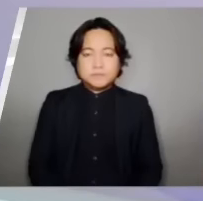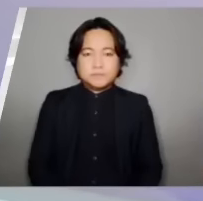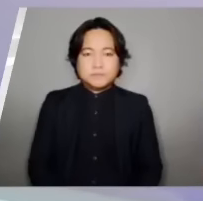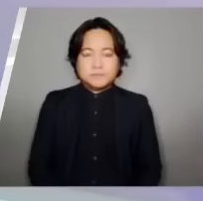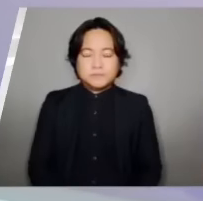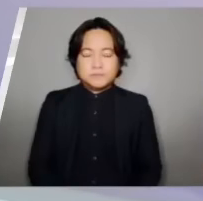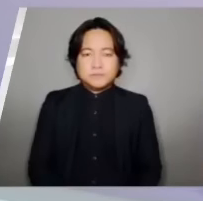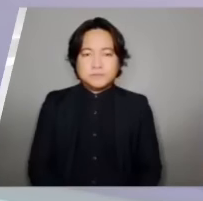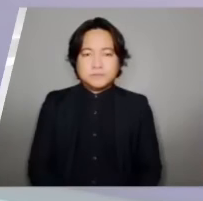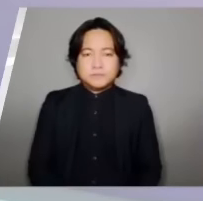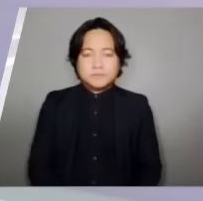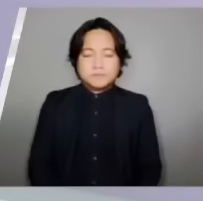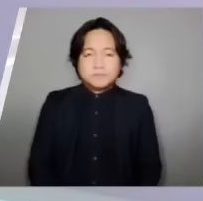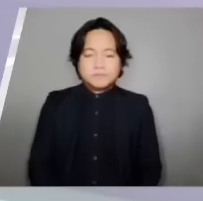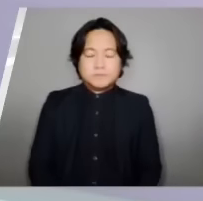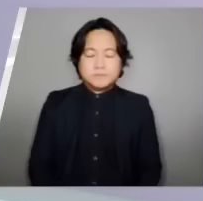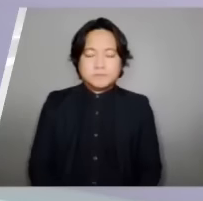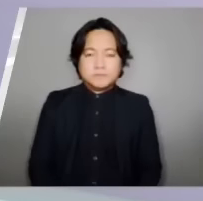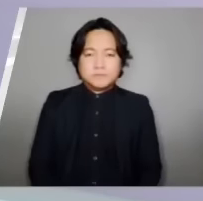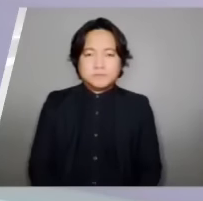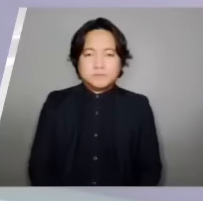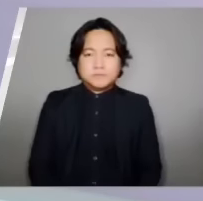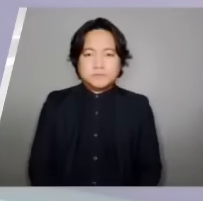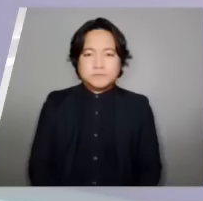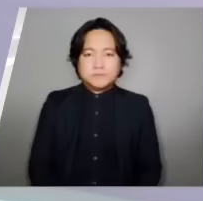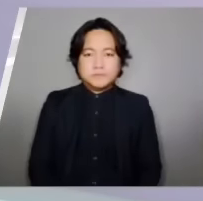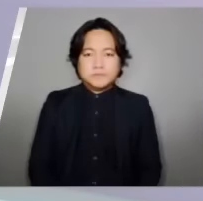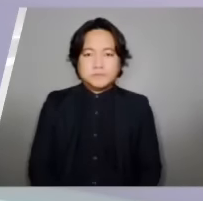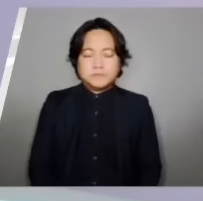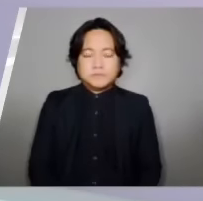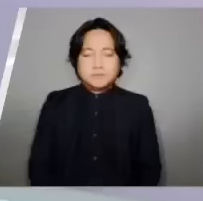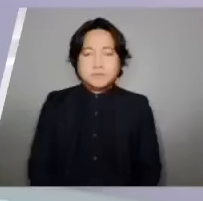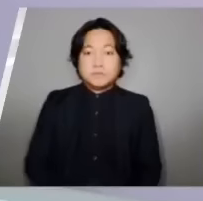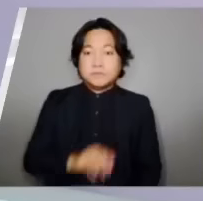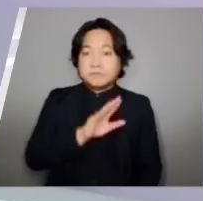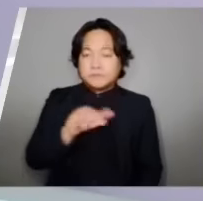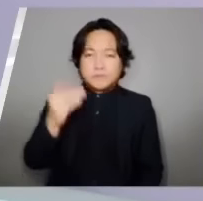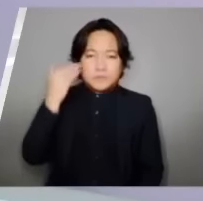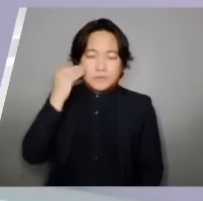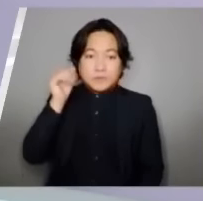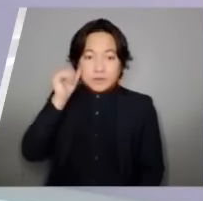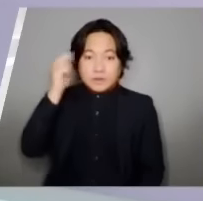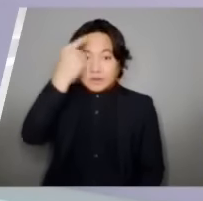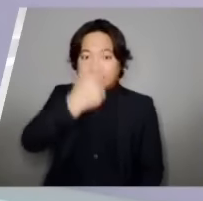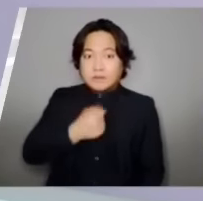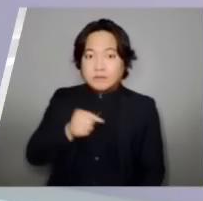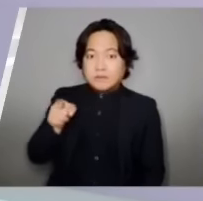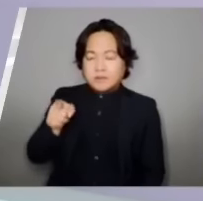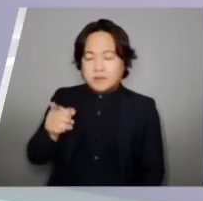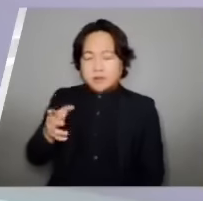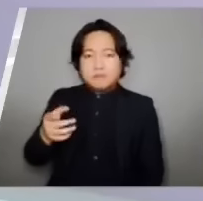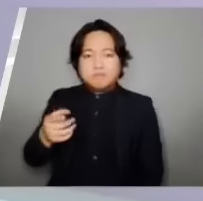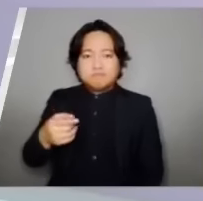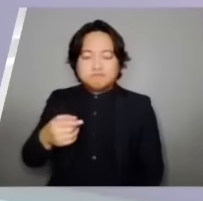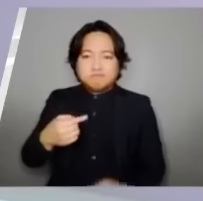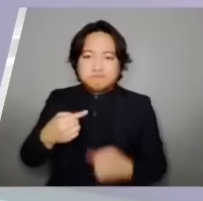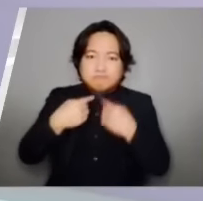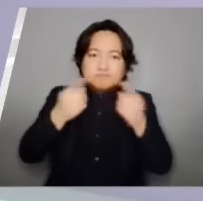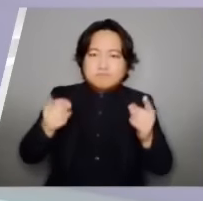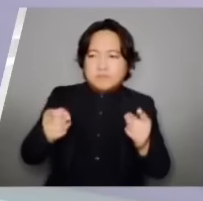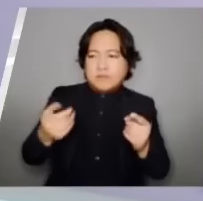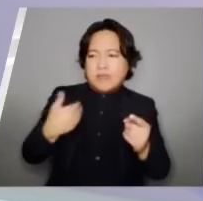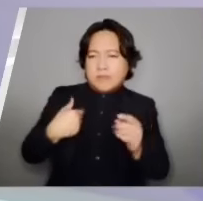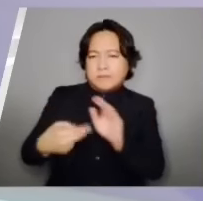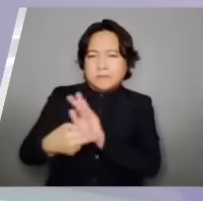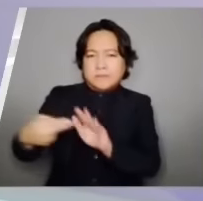Isang crucial personality ang kinumpirma sa executive session ni dismissed Bamban Mayor Alice Guo na iniuugnay sa operasyon ng ilegal na